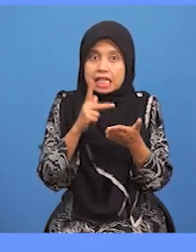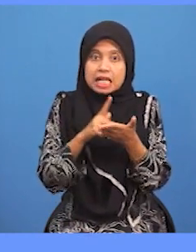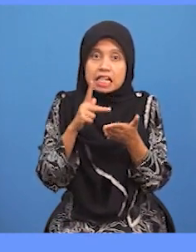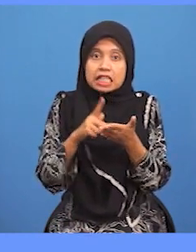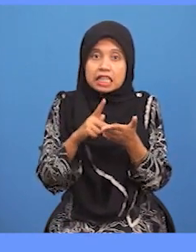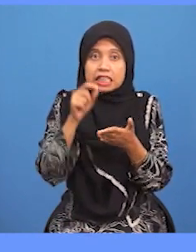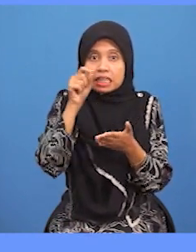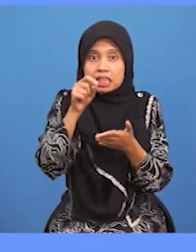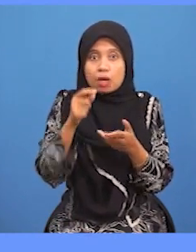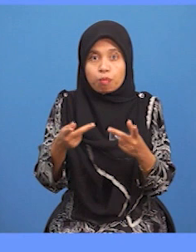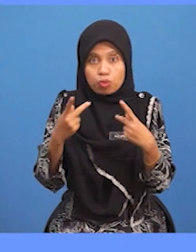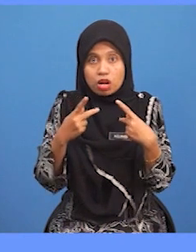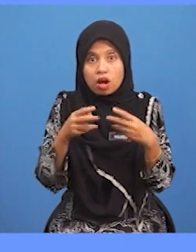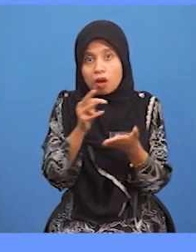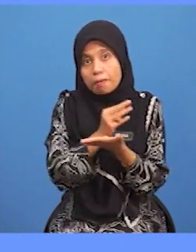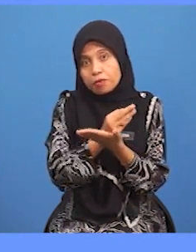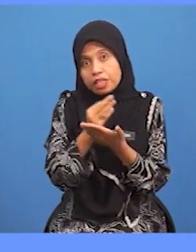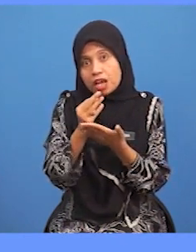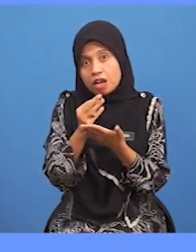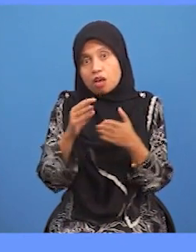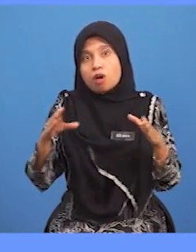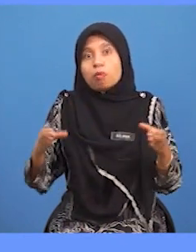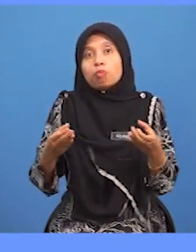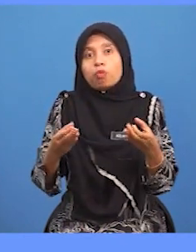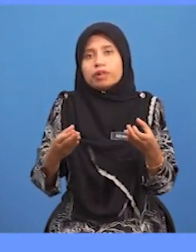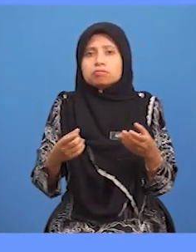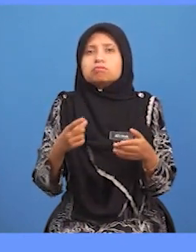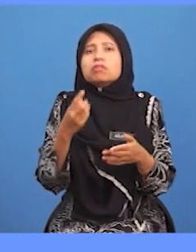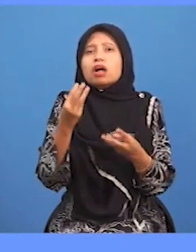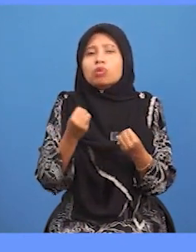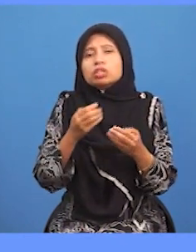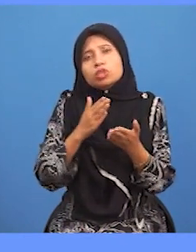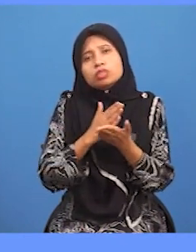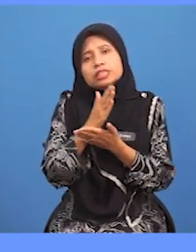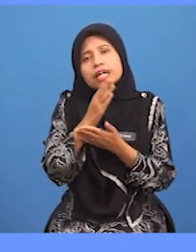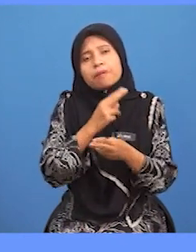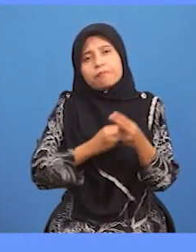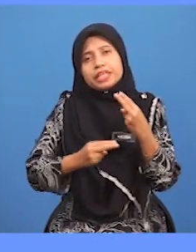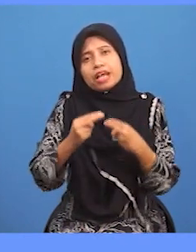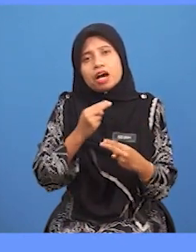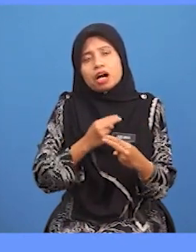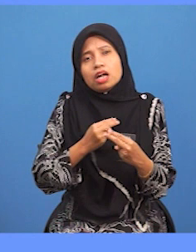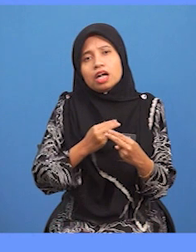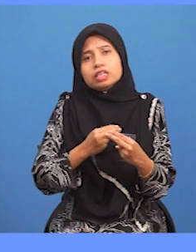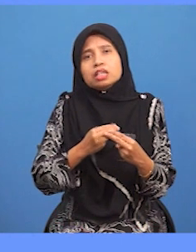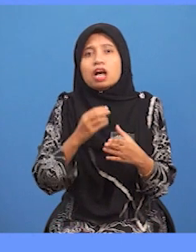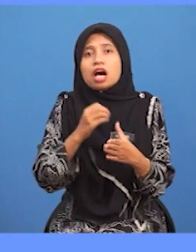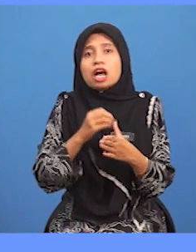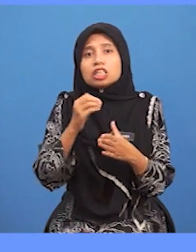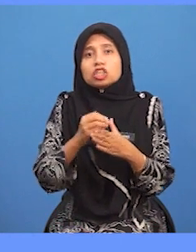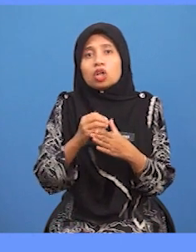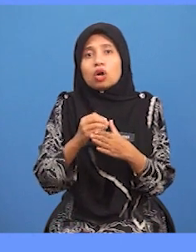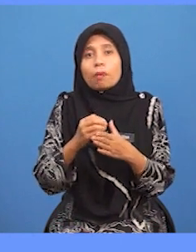pulang modal. Kedua, membuat keputusan sama ada meneruskan sesuatu aktiviti perniagaan